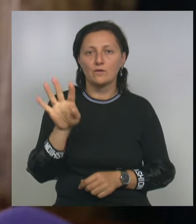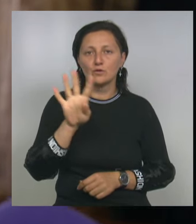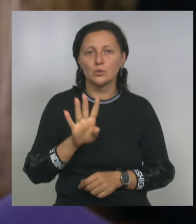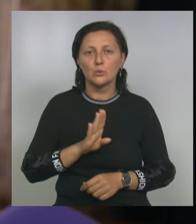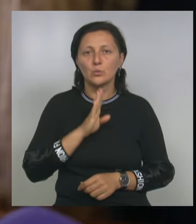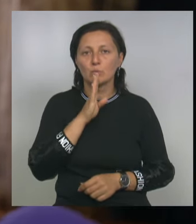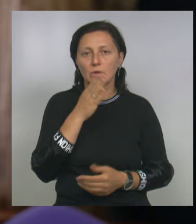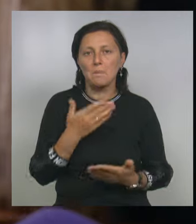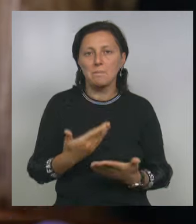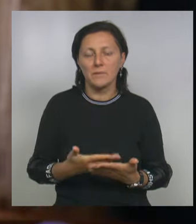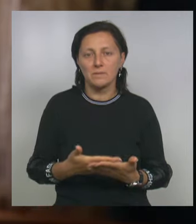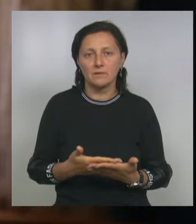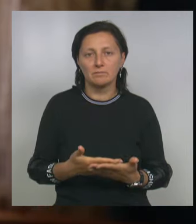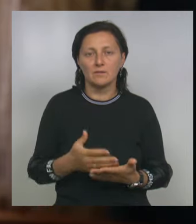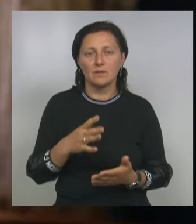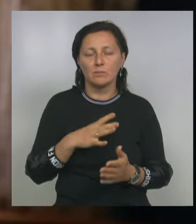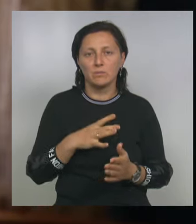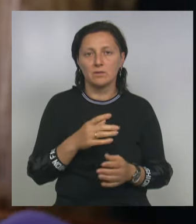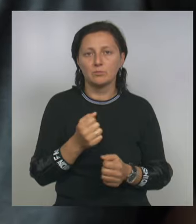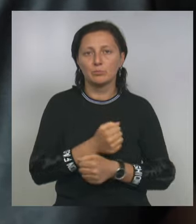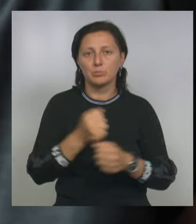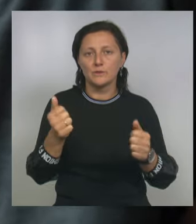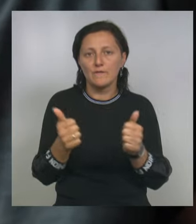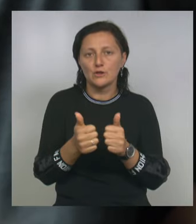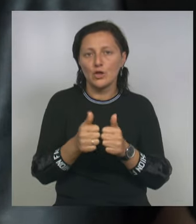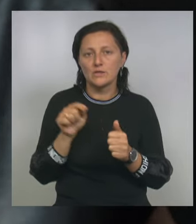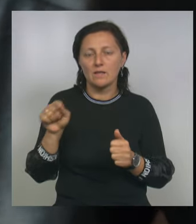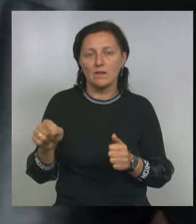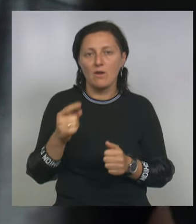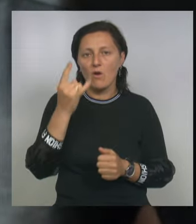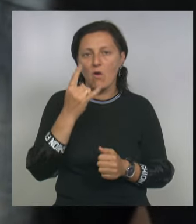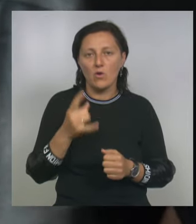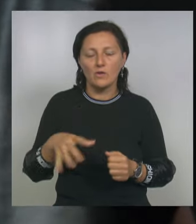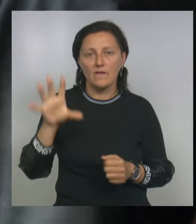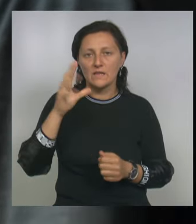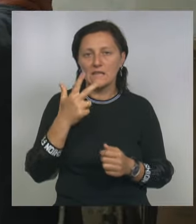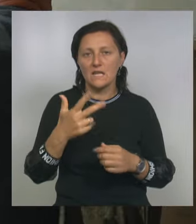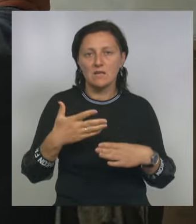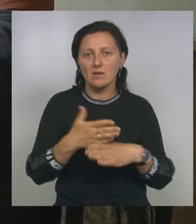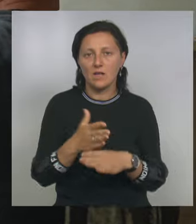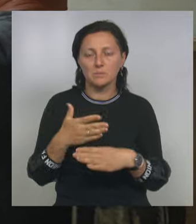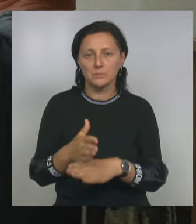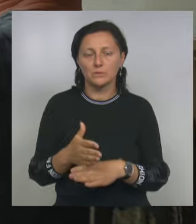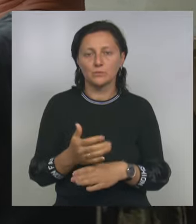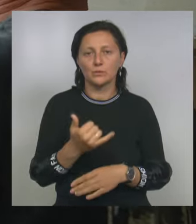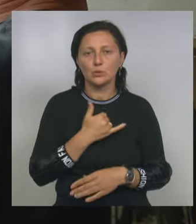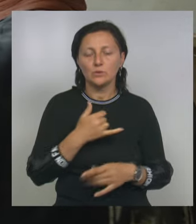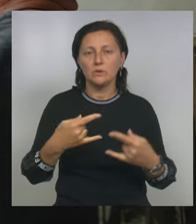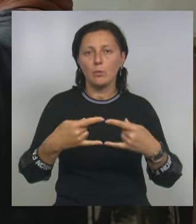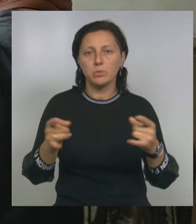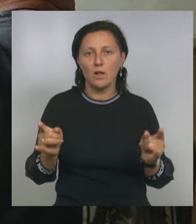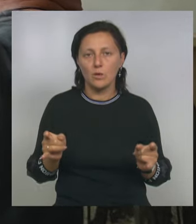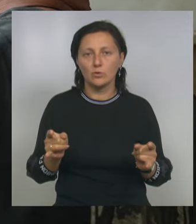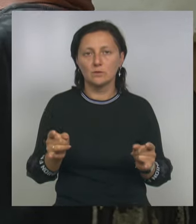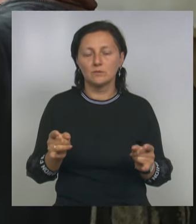где-то приблизительно, был прилет в соседний подъезд. Выбило три окна у нас на балконе. В